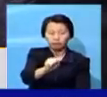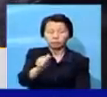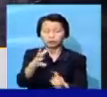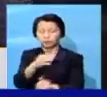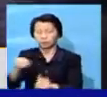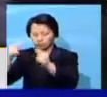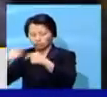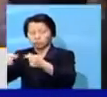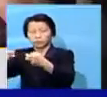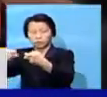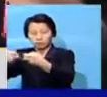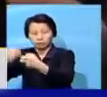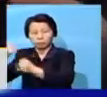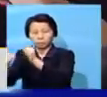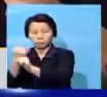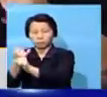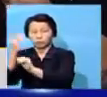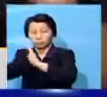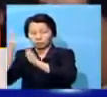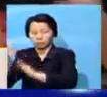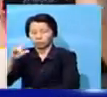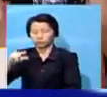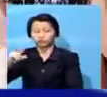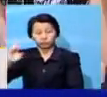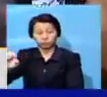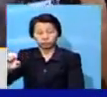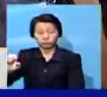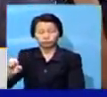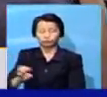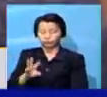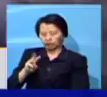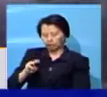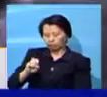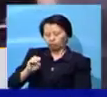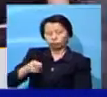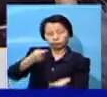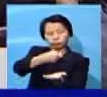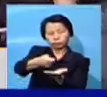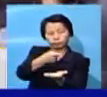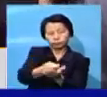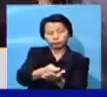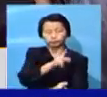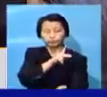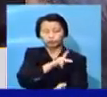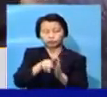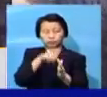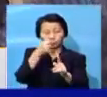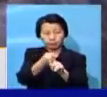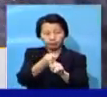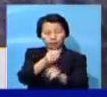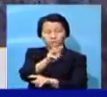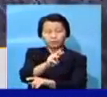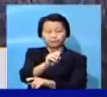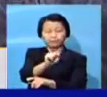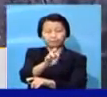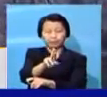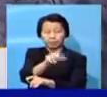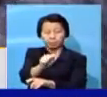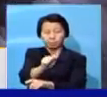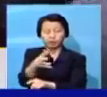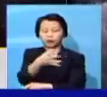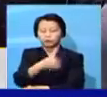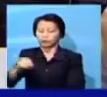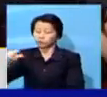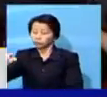generalen elrik International Malaysia ge MOU ditandatangani ketua pengarah Mara Datuk Ibrahim Ahmad